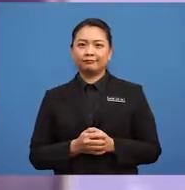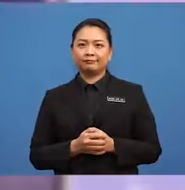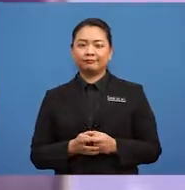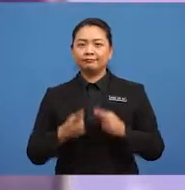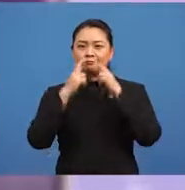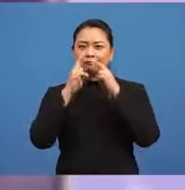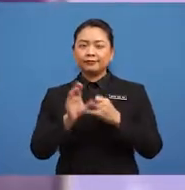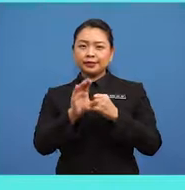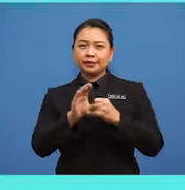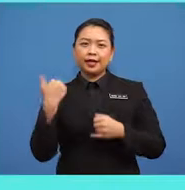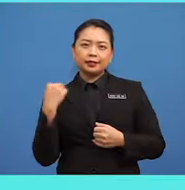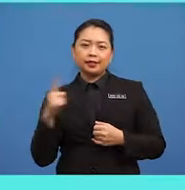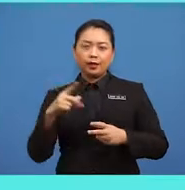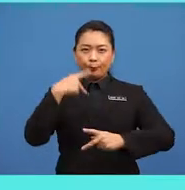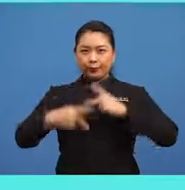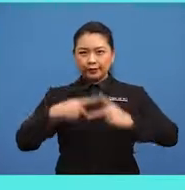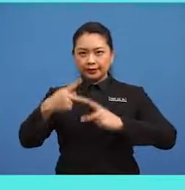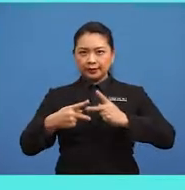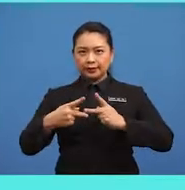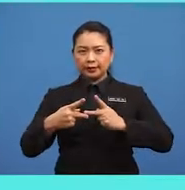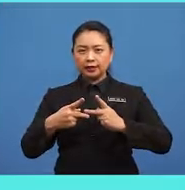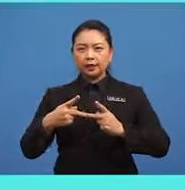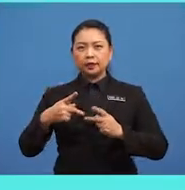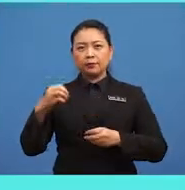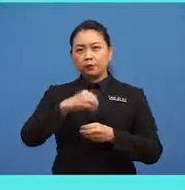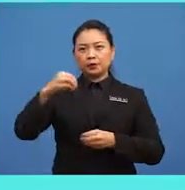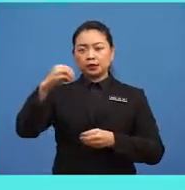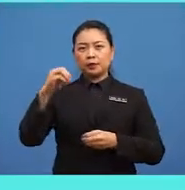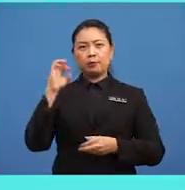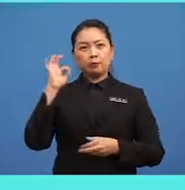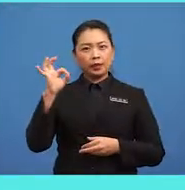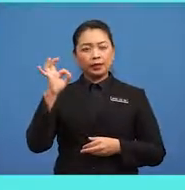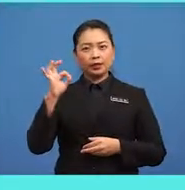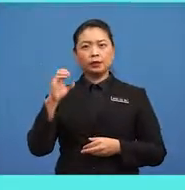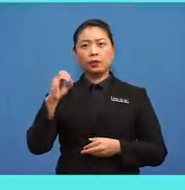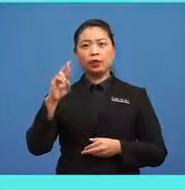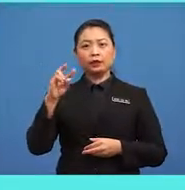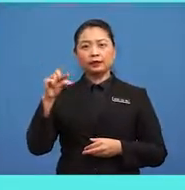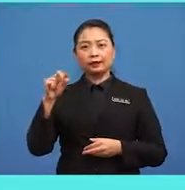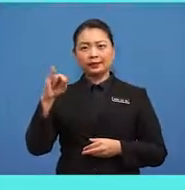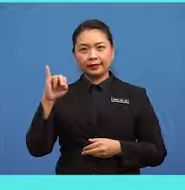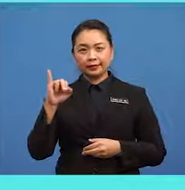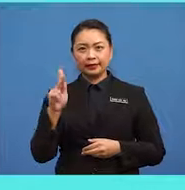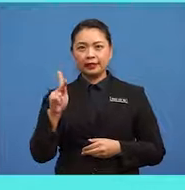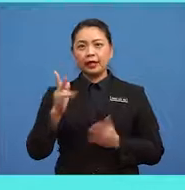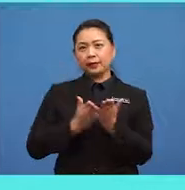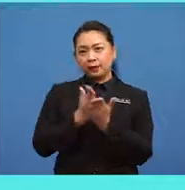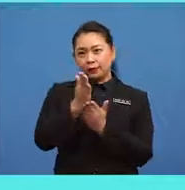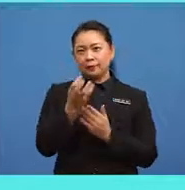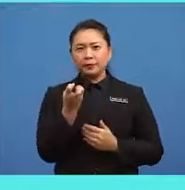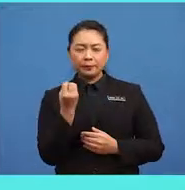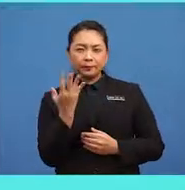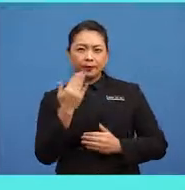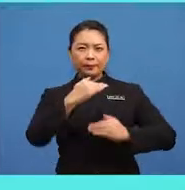Respirasi sel ialah proses pengoksidaan molekul organik melalui